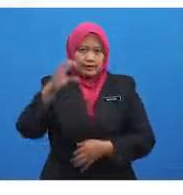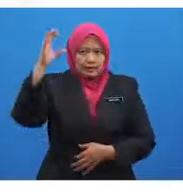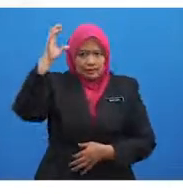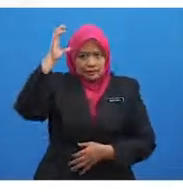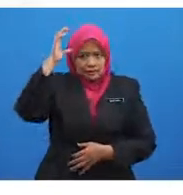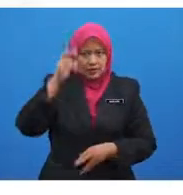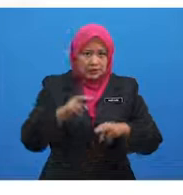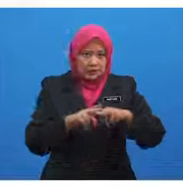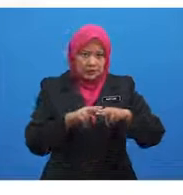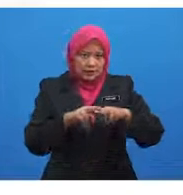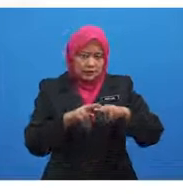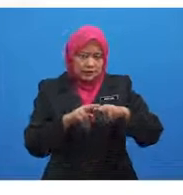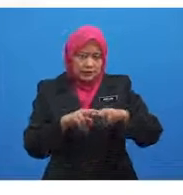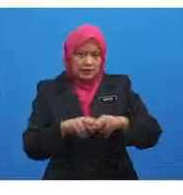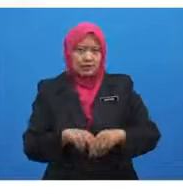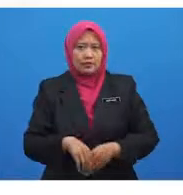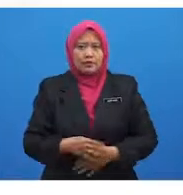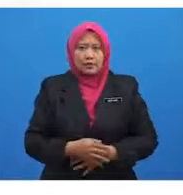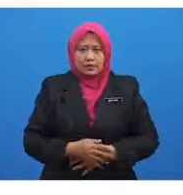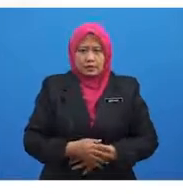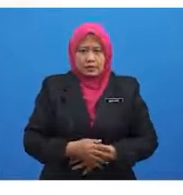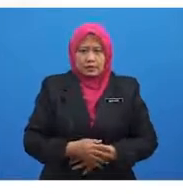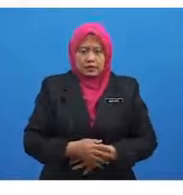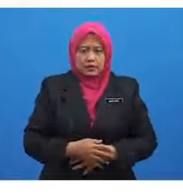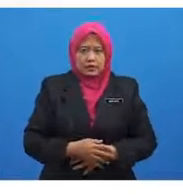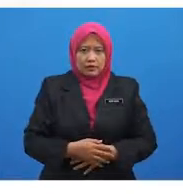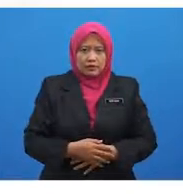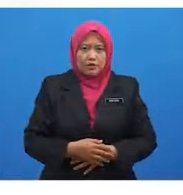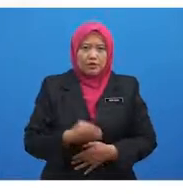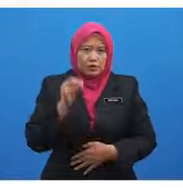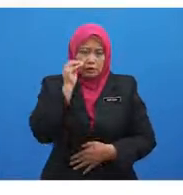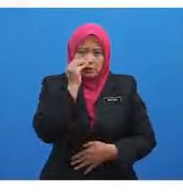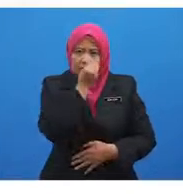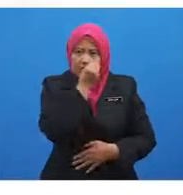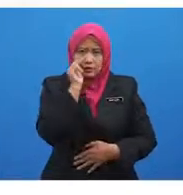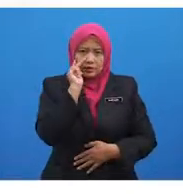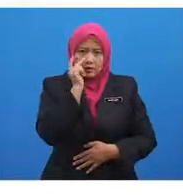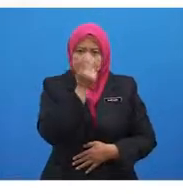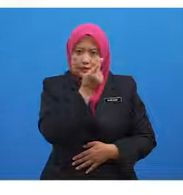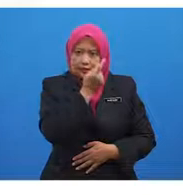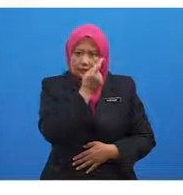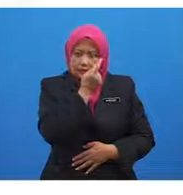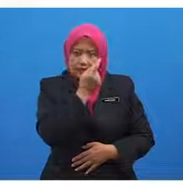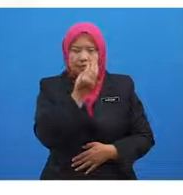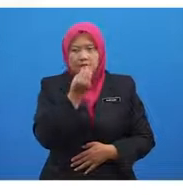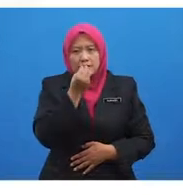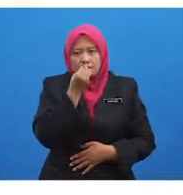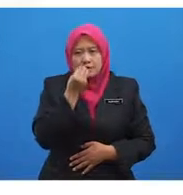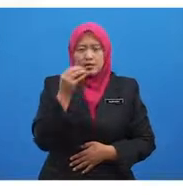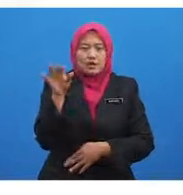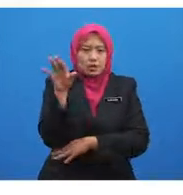sebuku sisa jeragan bunga kenanga dimakan ular.